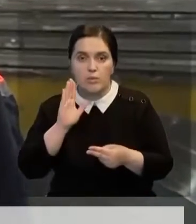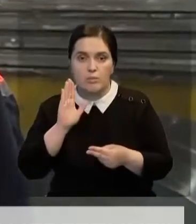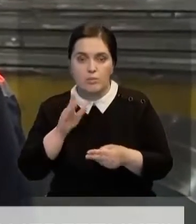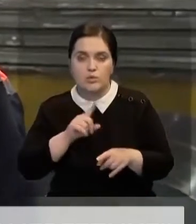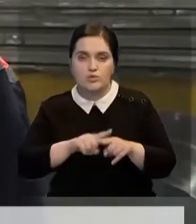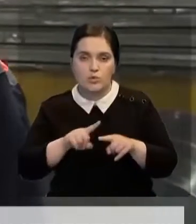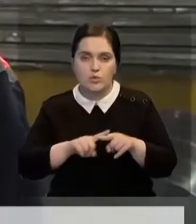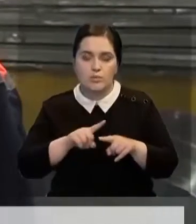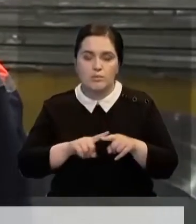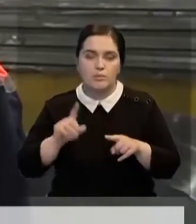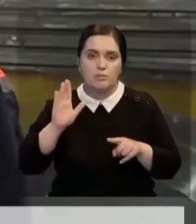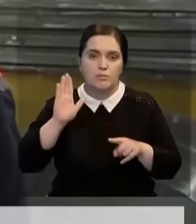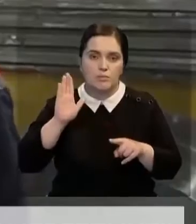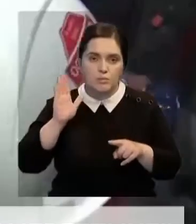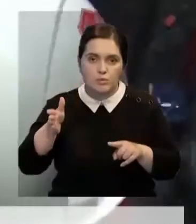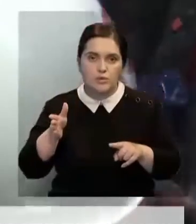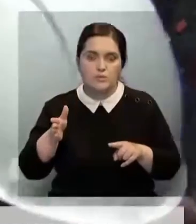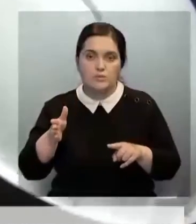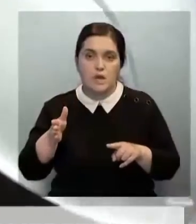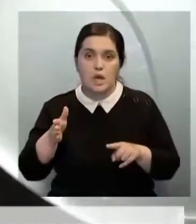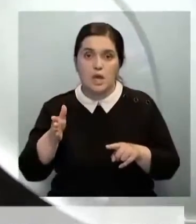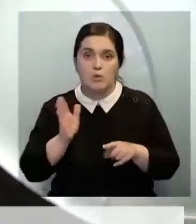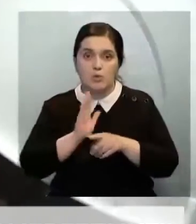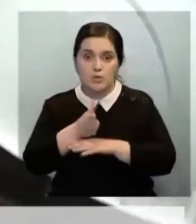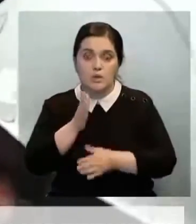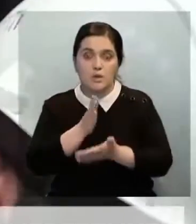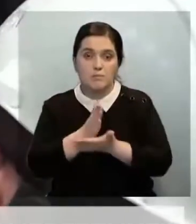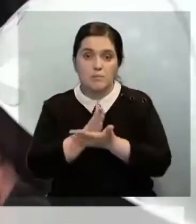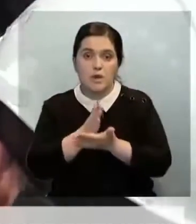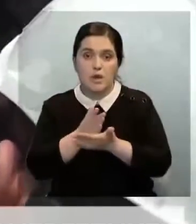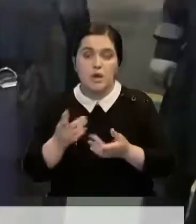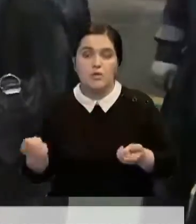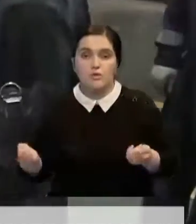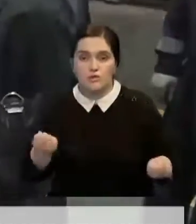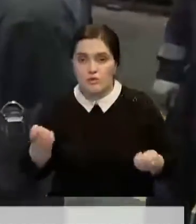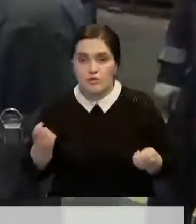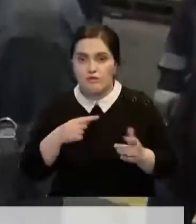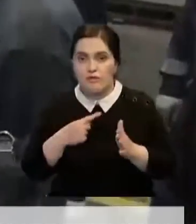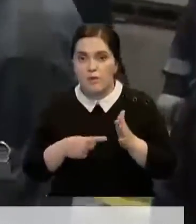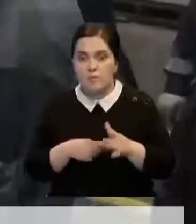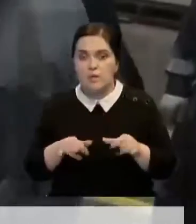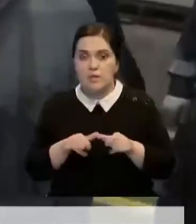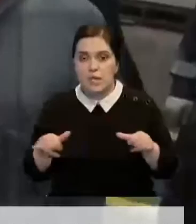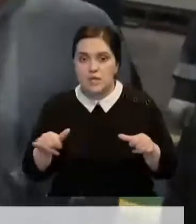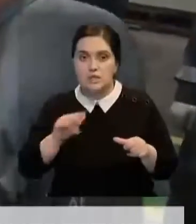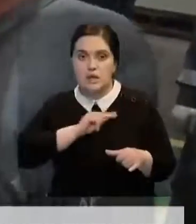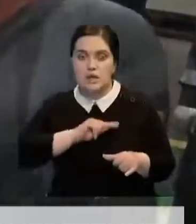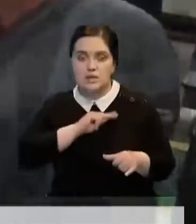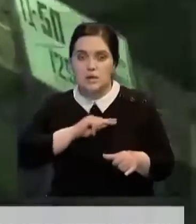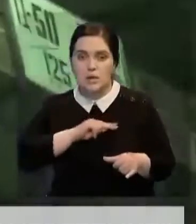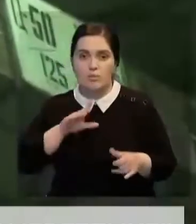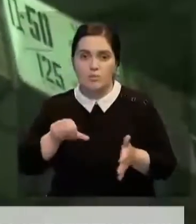скором будущем с правительством гости прямо на производстве Обсудили с руководством предприятия вопросы расширения сотрудничества в ходе которого